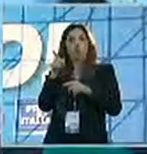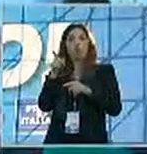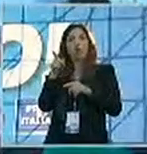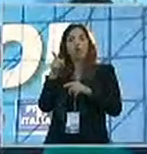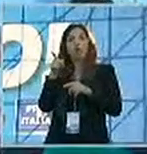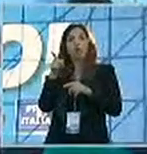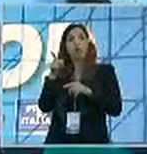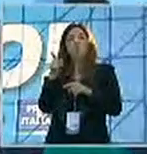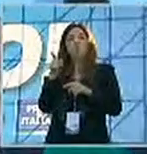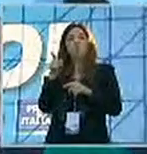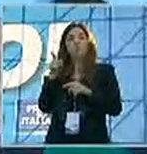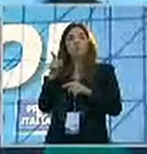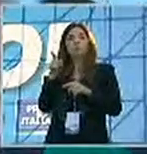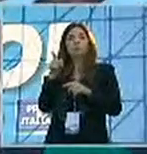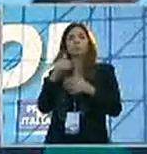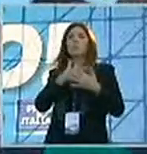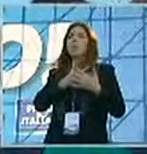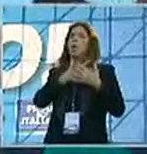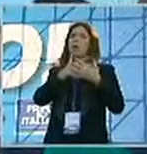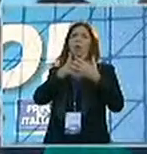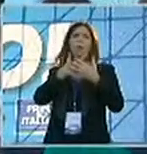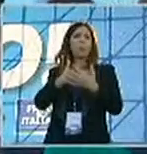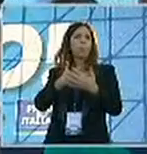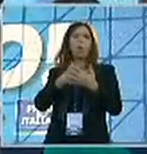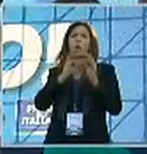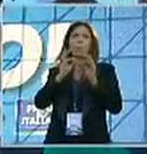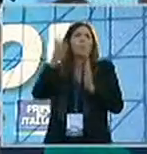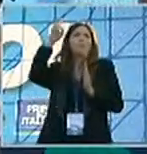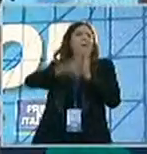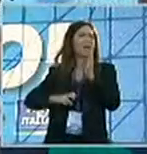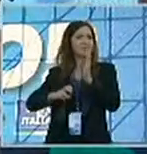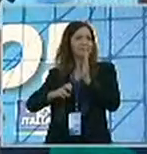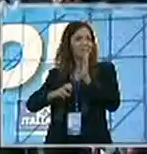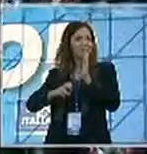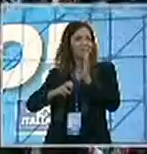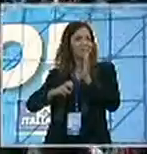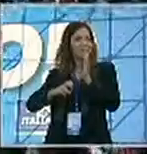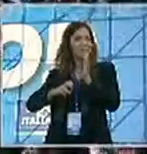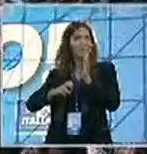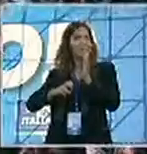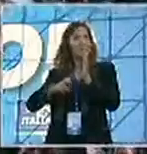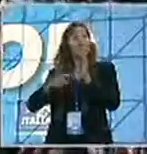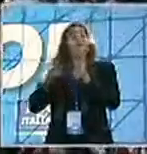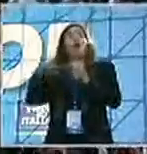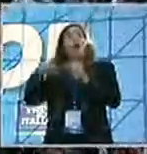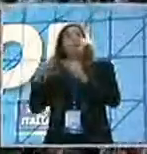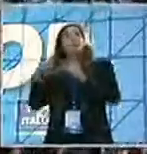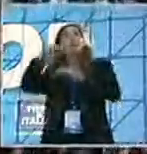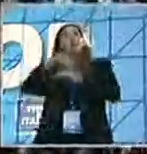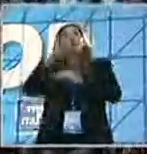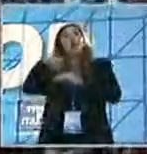mania, all'amore viscerale per le tasse, ora hanno aggiunto anche l'amore per le